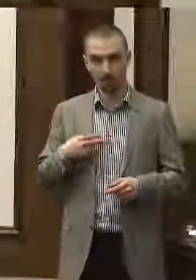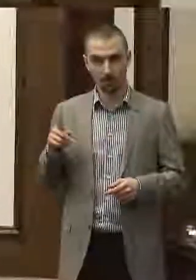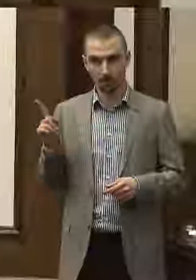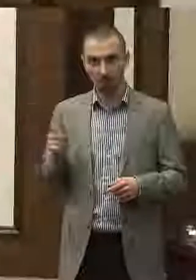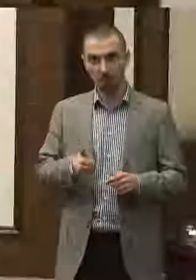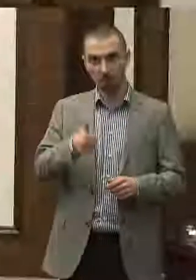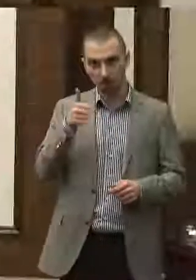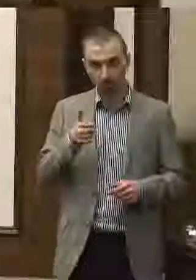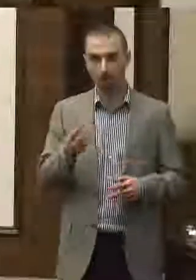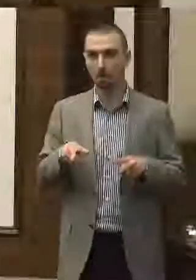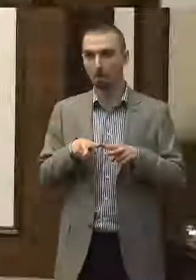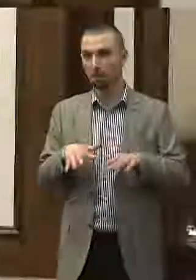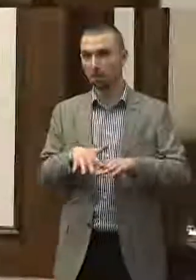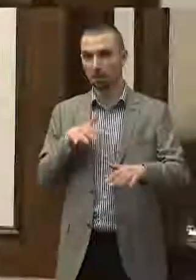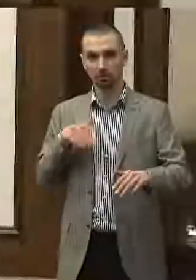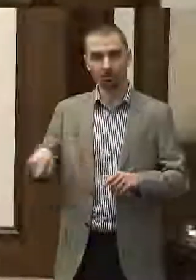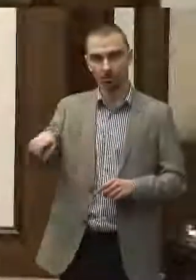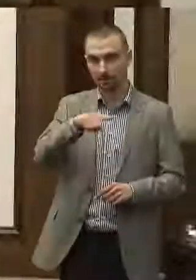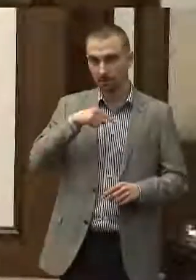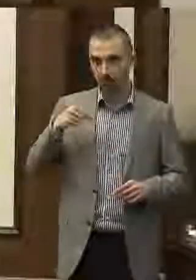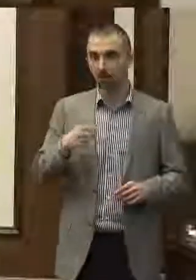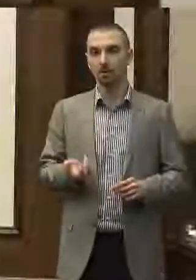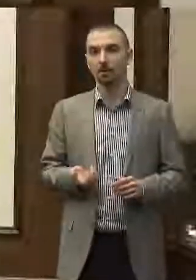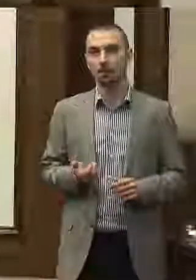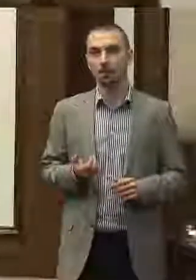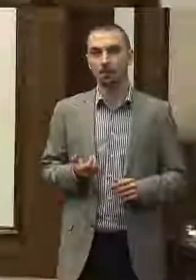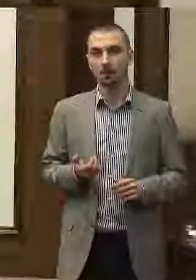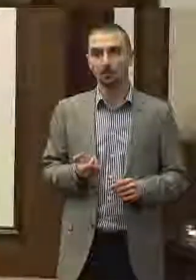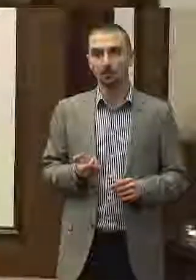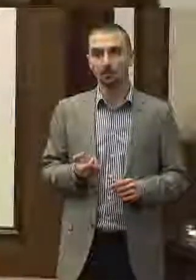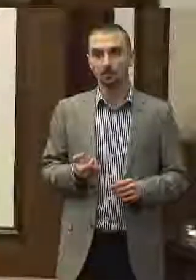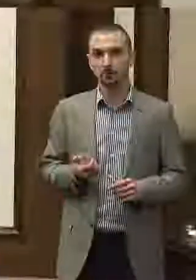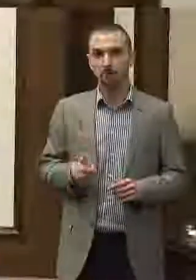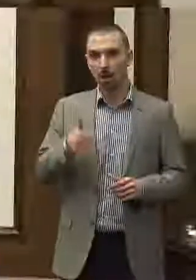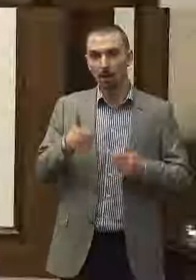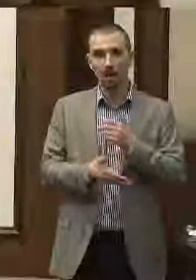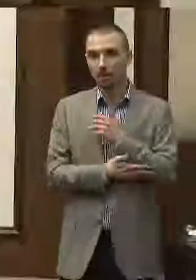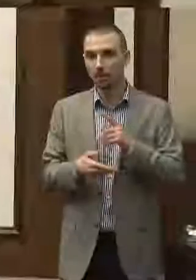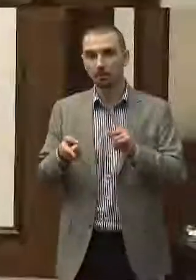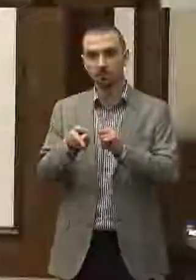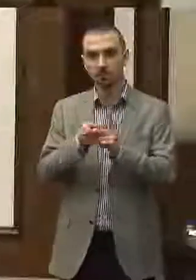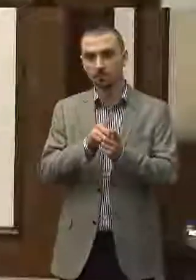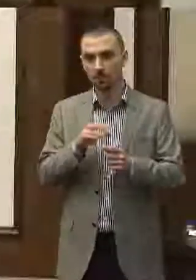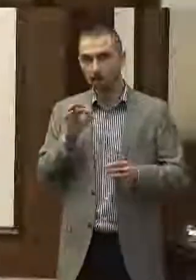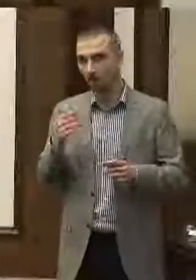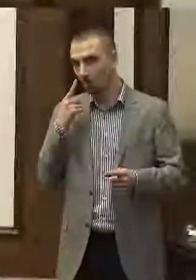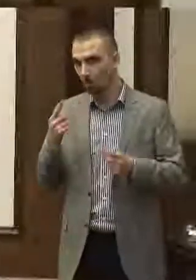olarak, Büyükçekmece Belediyesi Meclisi olarak ki az evvel buraya gelirken başkan yardımcılarımıza hangi başkan yardımcımız bu konuyla ilgileniyor diye sordum. Adem